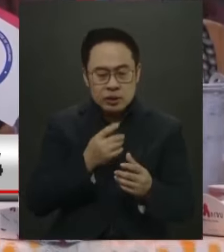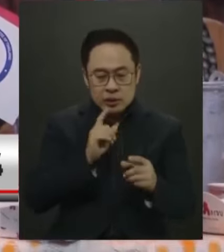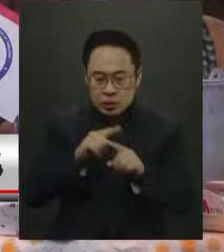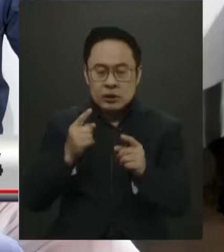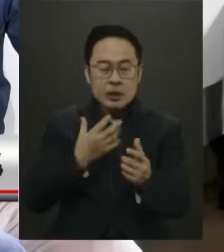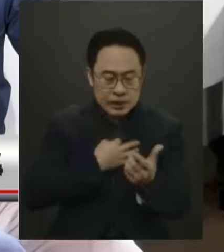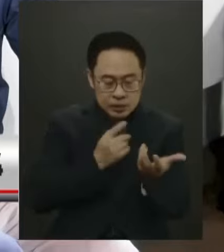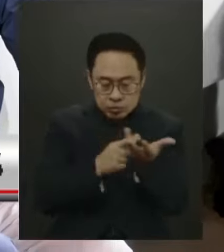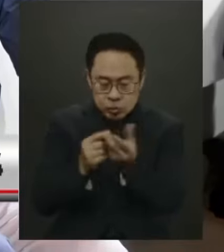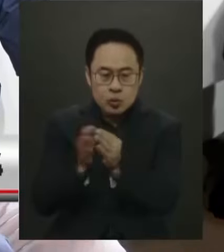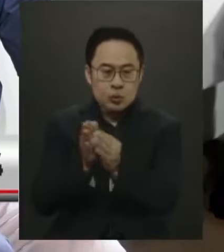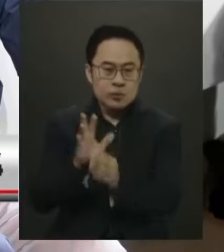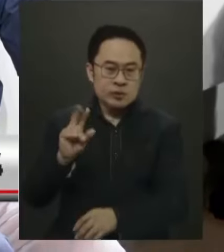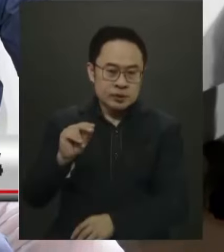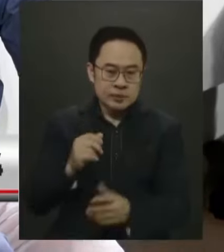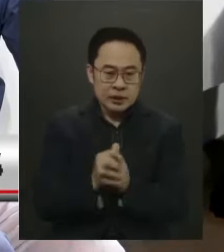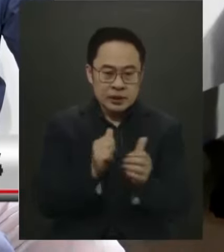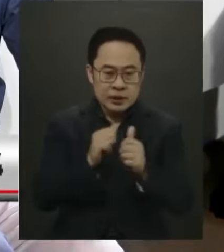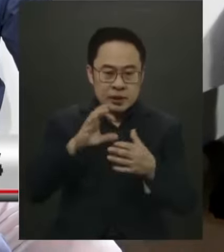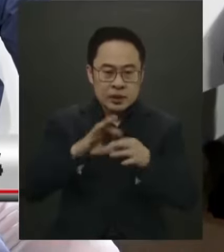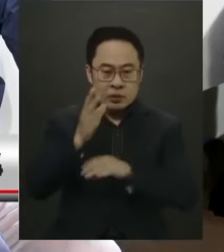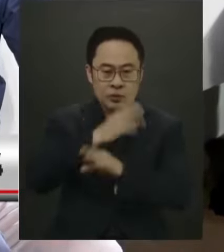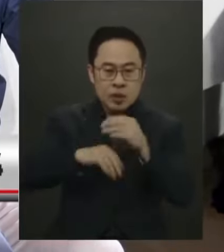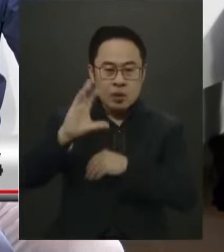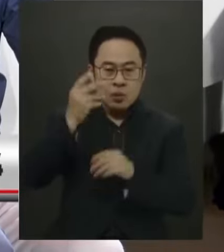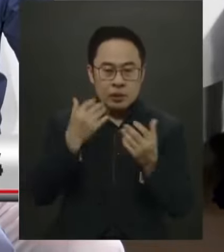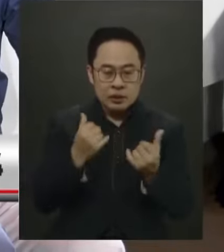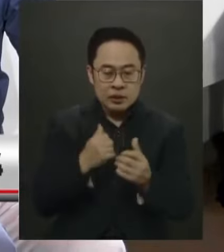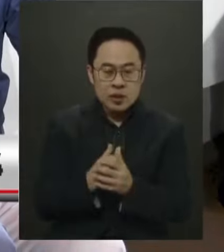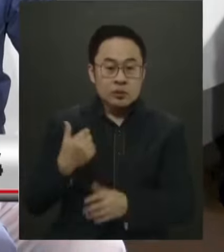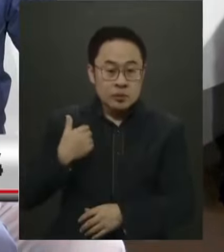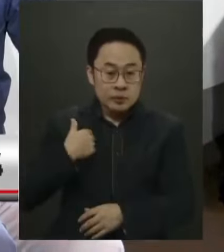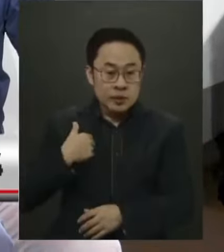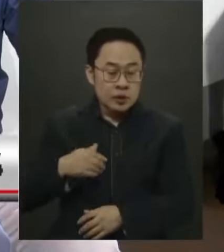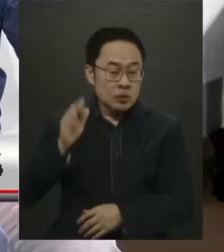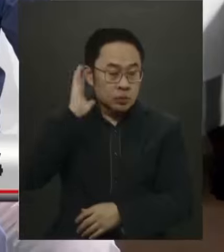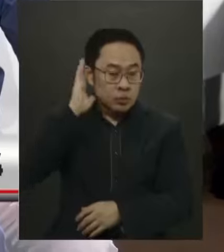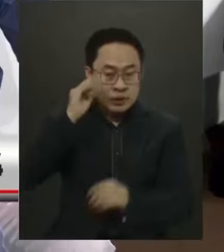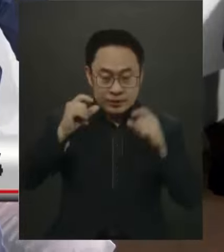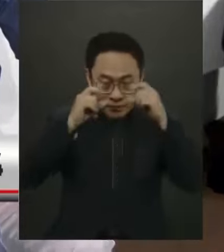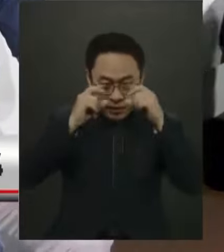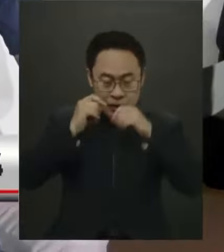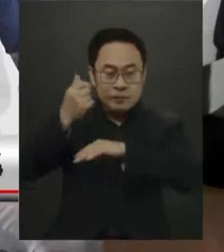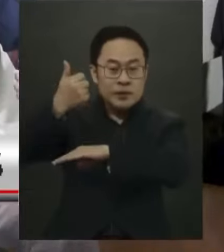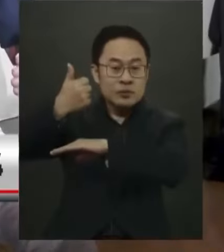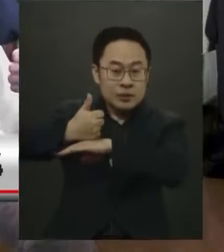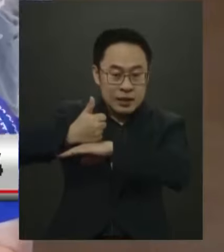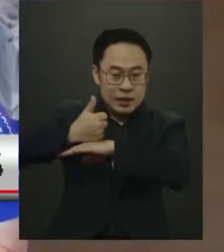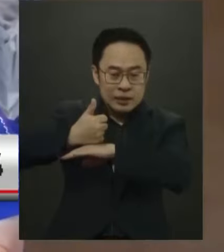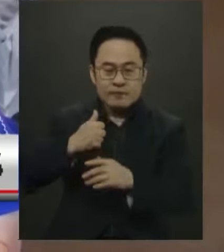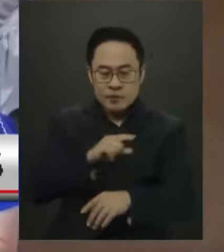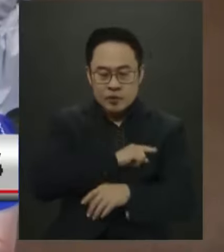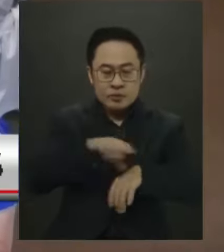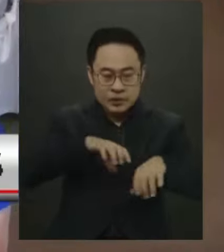2024ที่กรุงปารีสประเทศฝรั่งเศสโดยมีคุณภูริศพิรมภักดีประธานจัดงานเลี้ยงต้อนรับพร้อมด้วยด